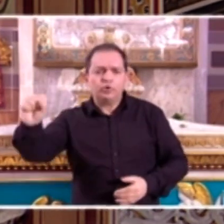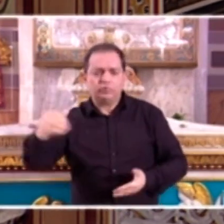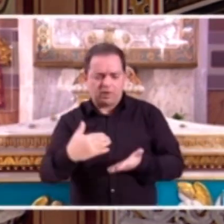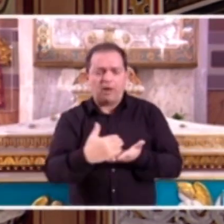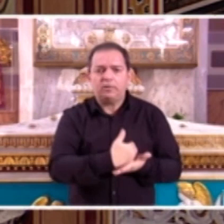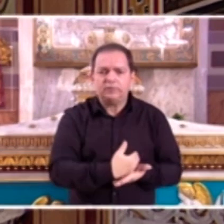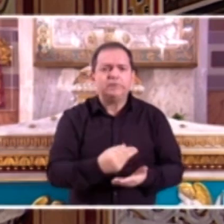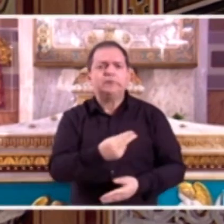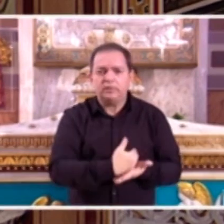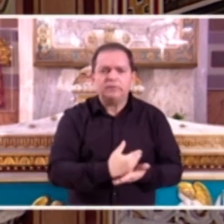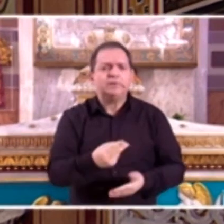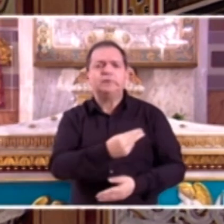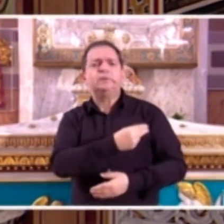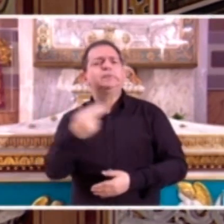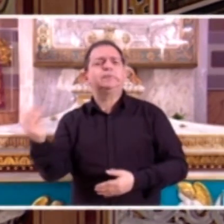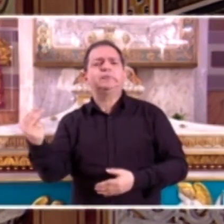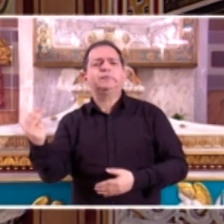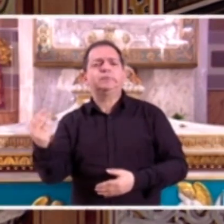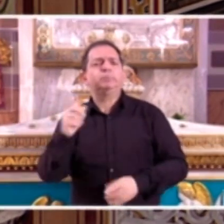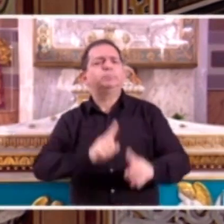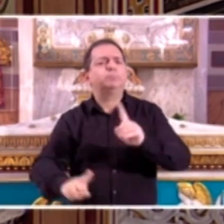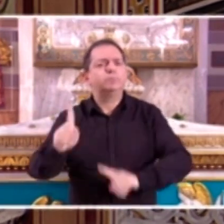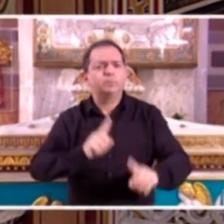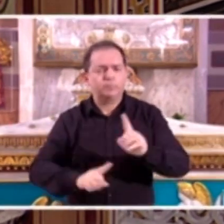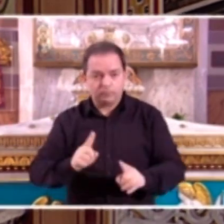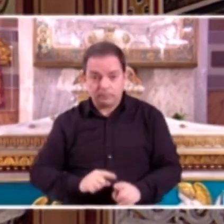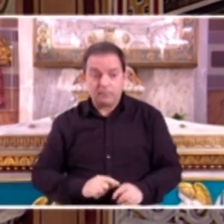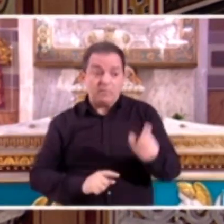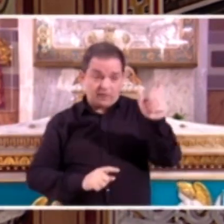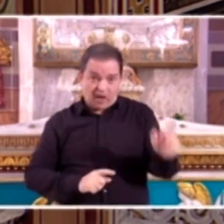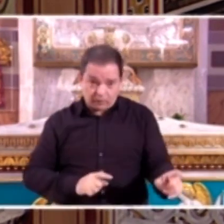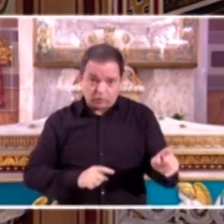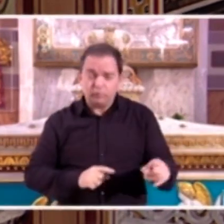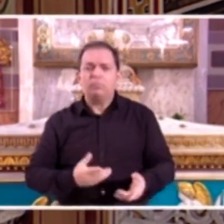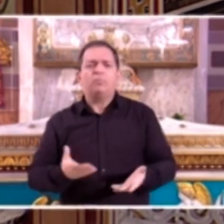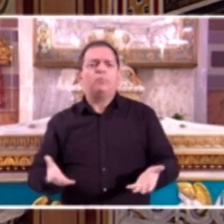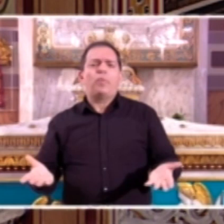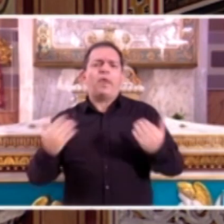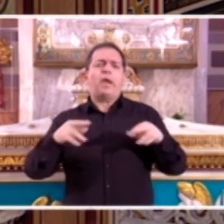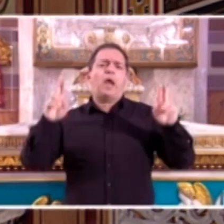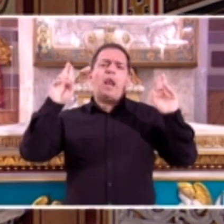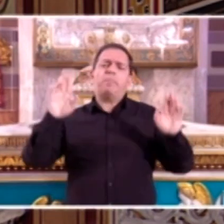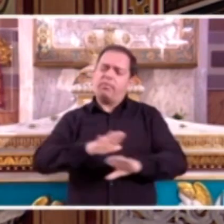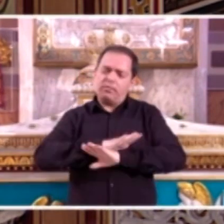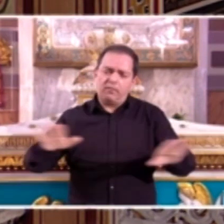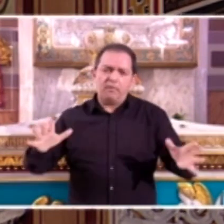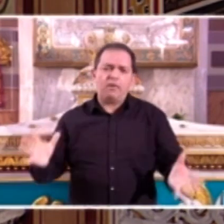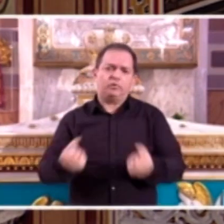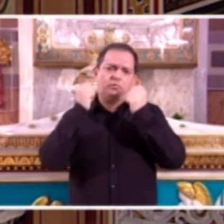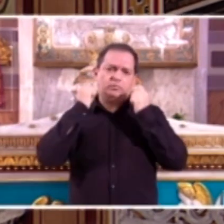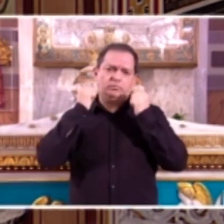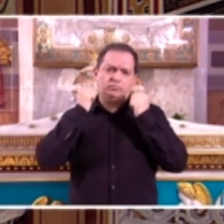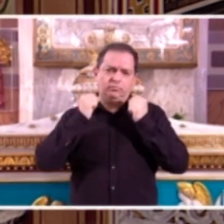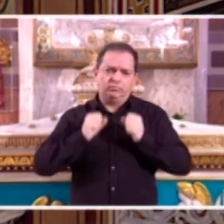Σημαίνει τον άνθρωπο εκείνο ο οποίος δεν έχει ελπίδα σωτηρίας